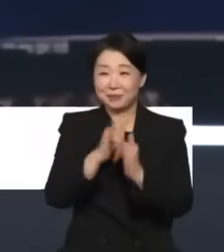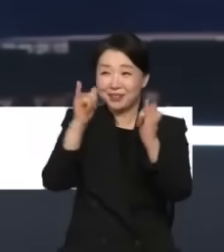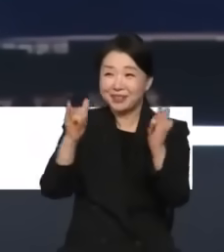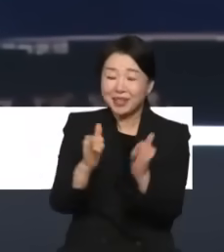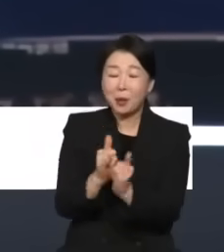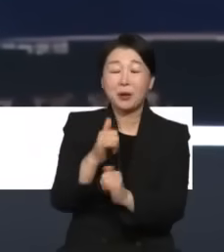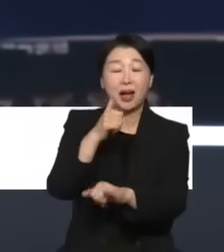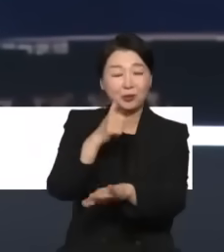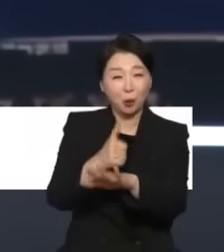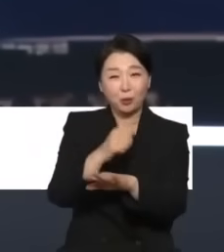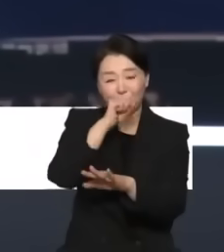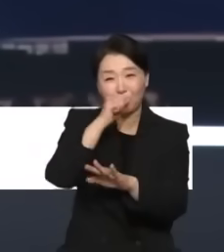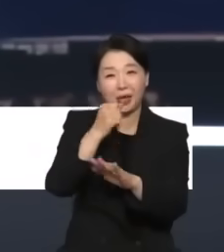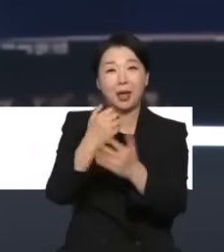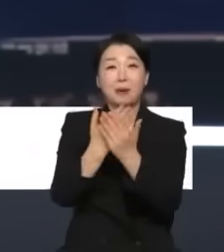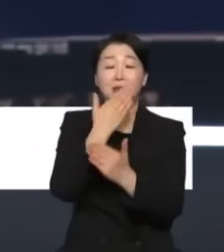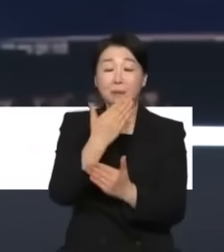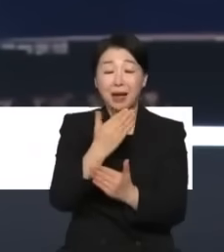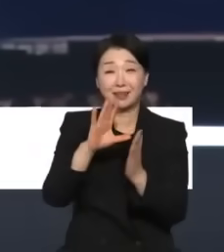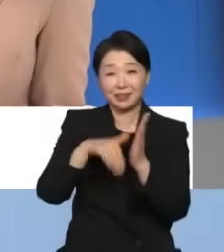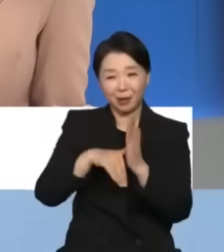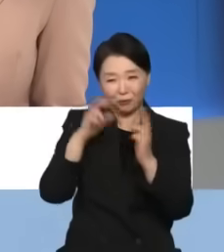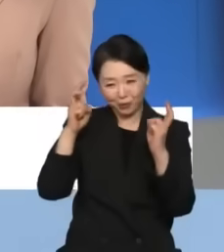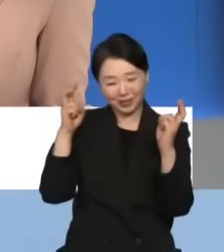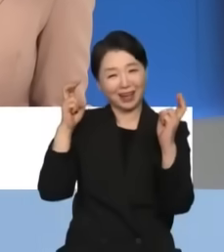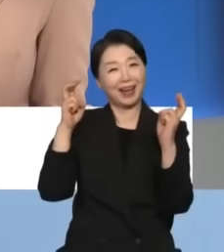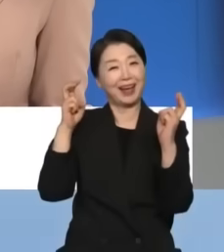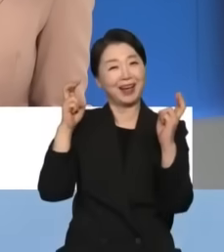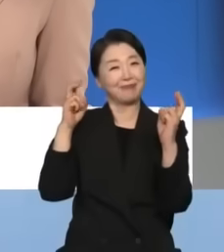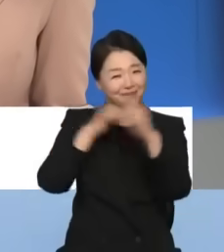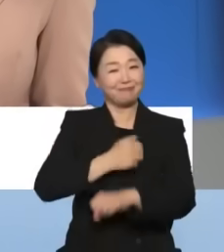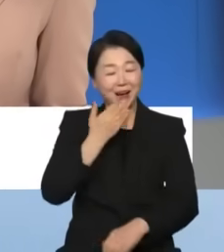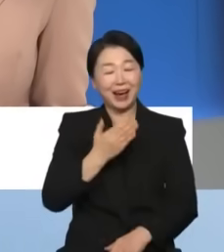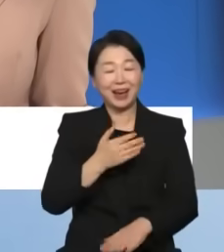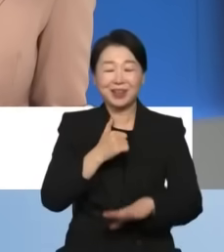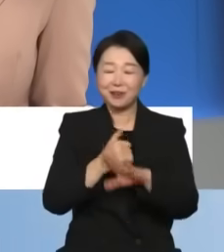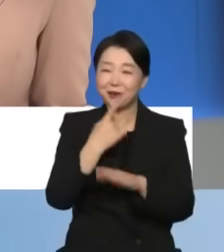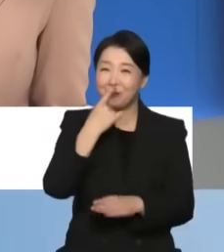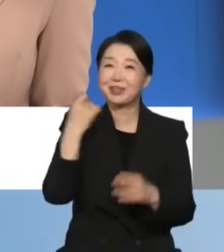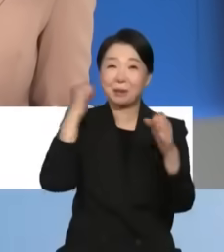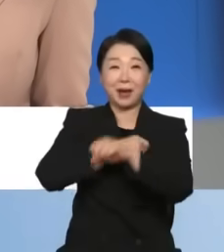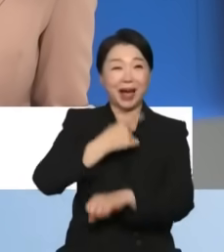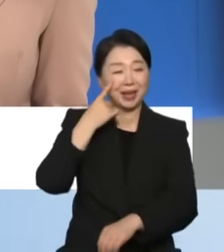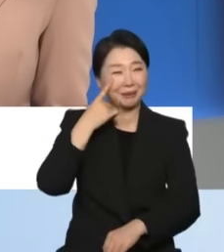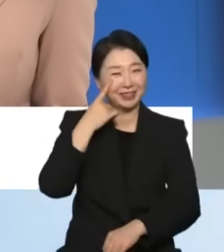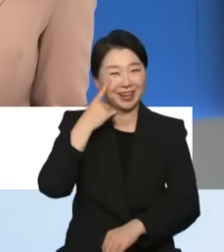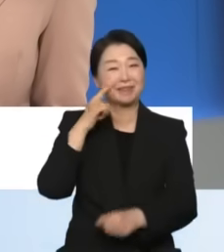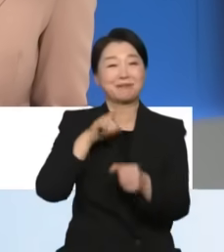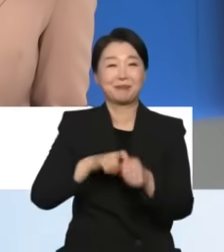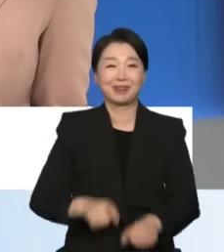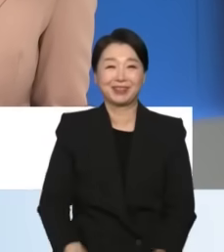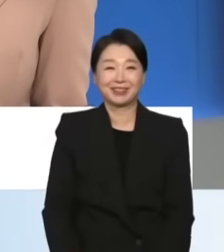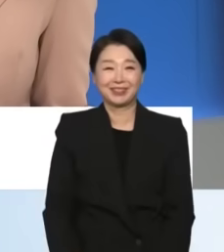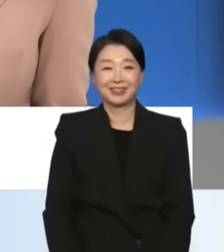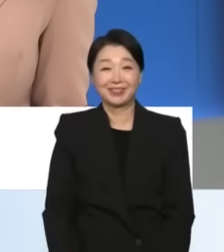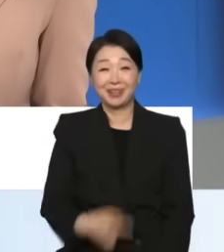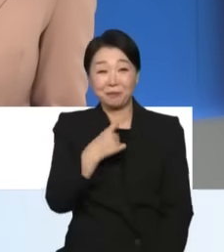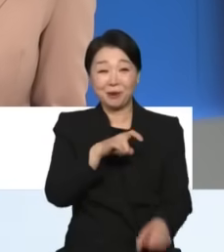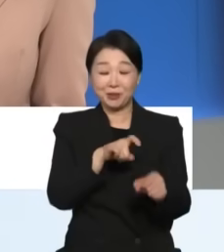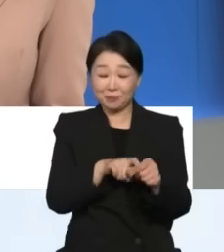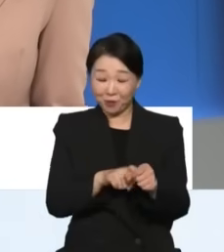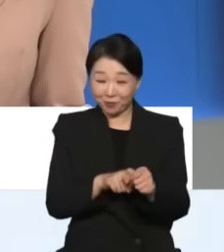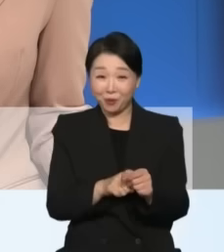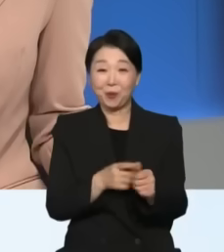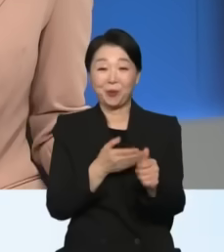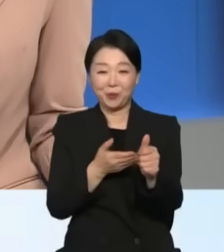만들어지지 않을까. 그러면 저희는 없어져도 된다라고 생각을 해서 멋있게 망하자가 저희의 미션이 되었습니다. 멋진 목표를 갖고 계신 러블리